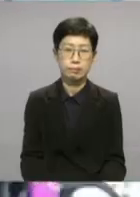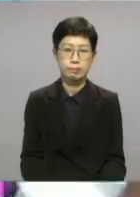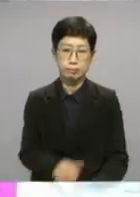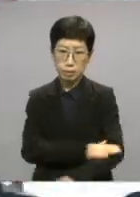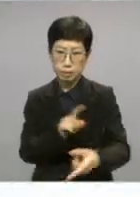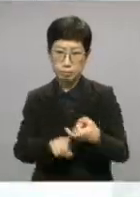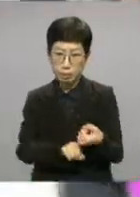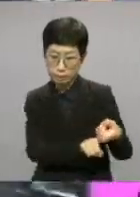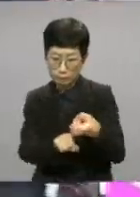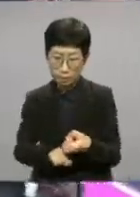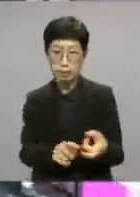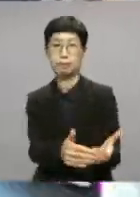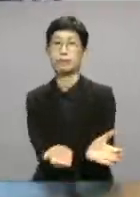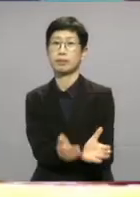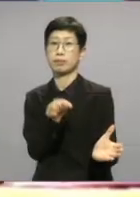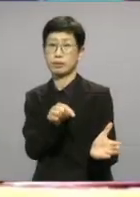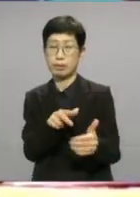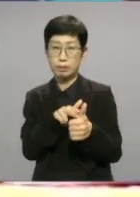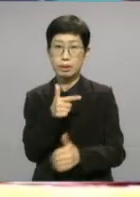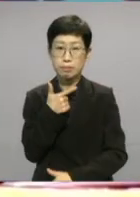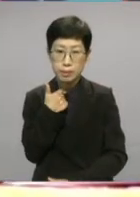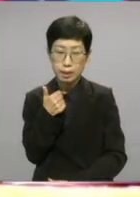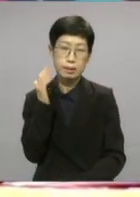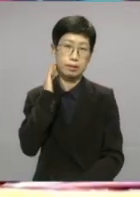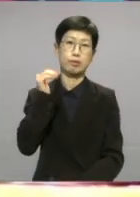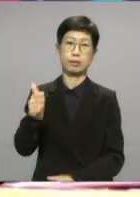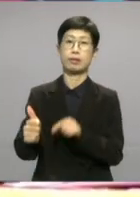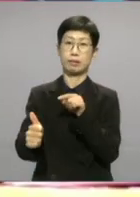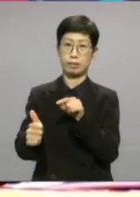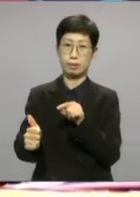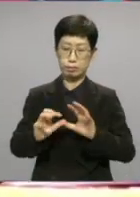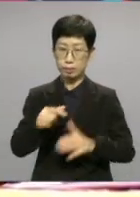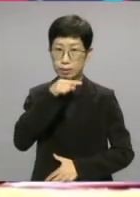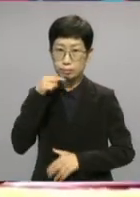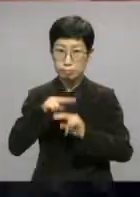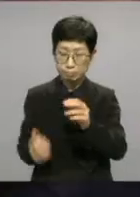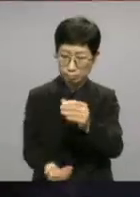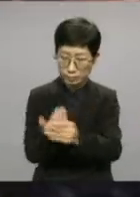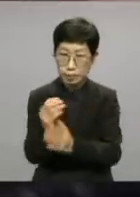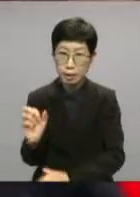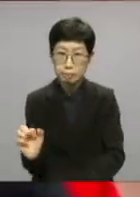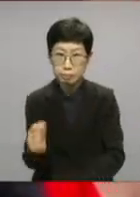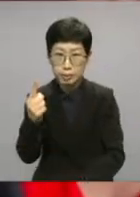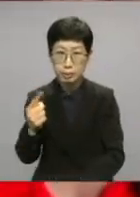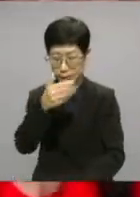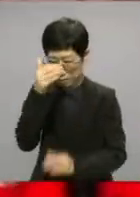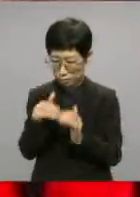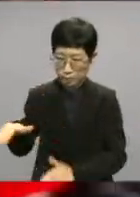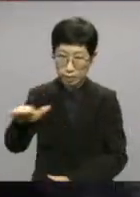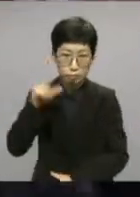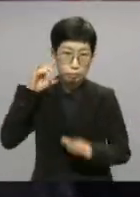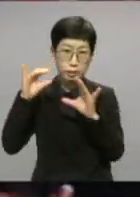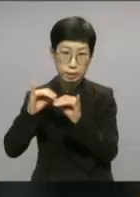좌파 연합정당인 국가인민동맹 후보였던 디사나야케 대통령은 국가부도 사태를 계기로 확보한 젊은 층의 지지를